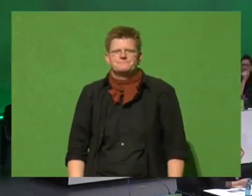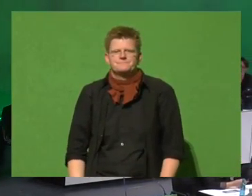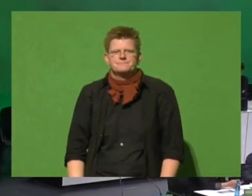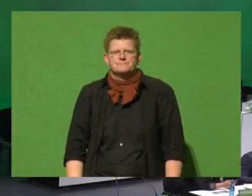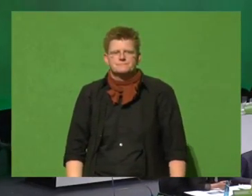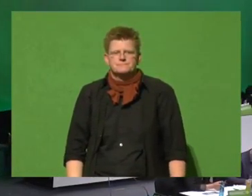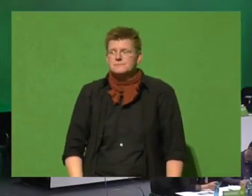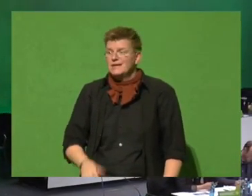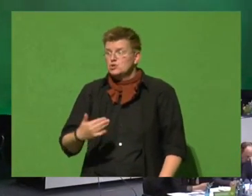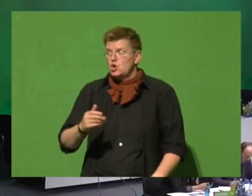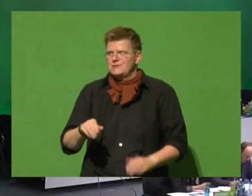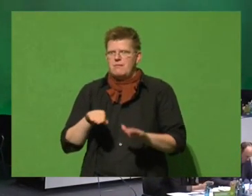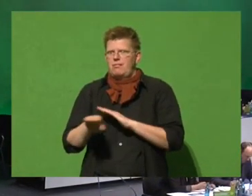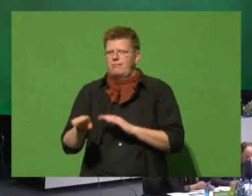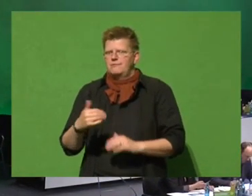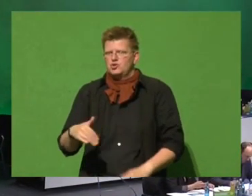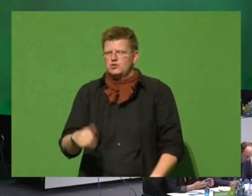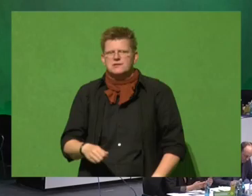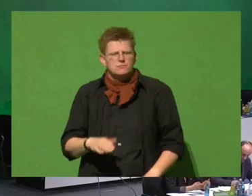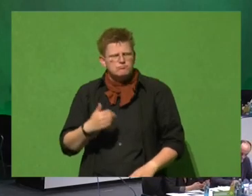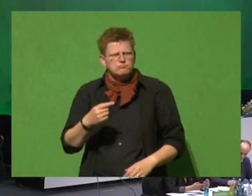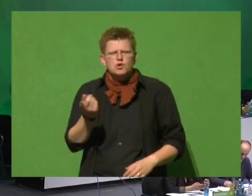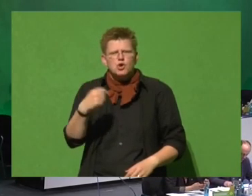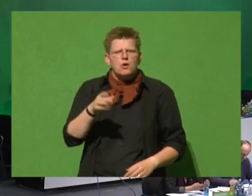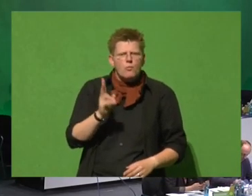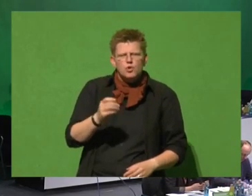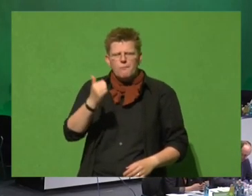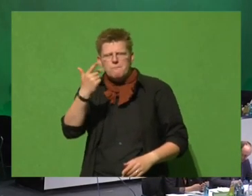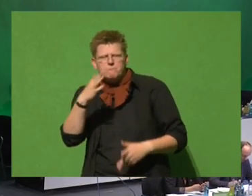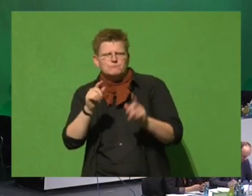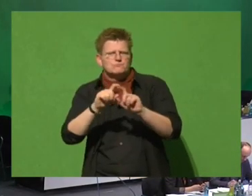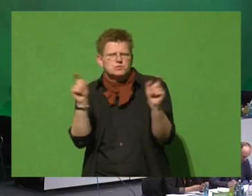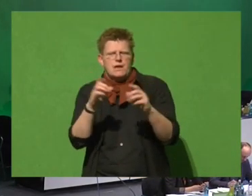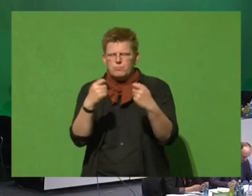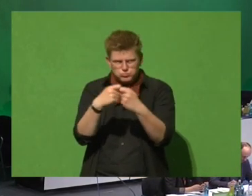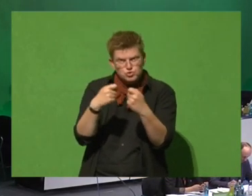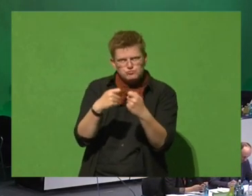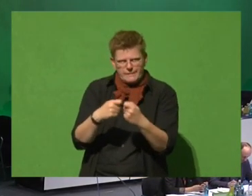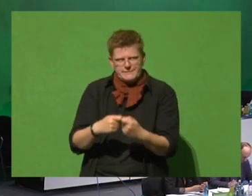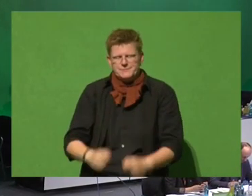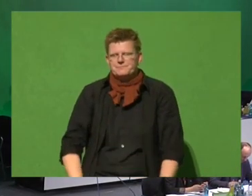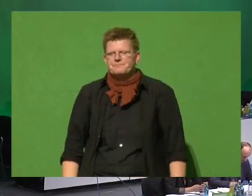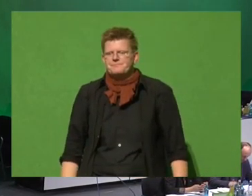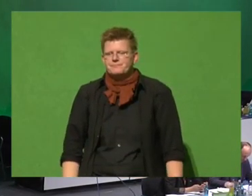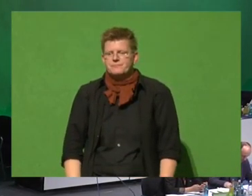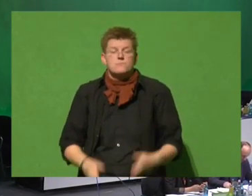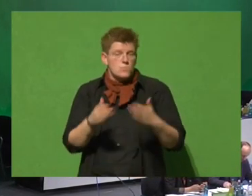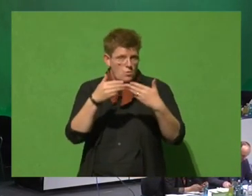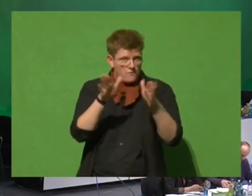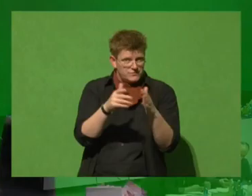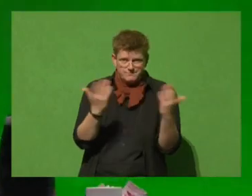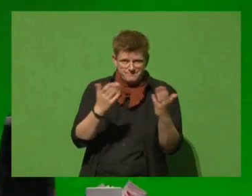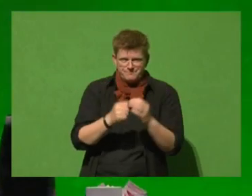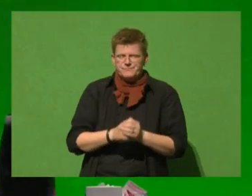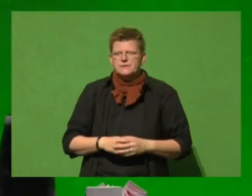rennt noch nicht weg. Es gibt noch ein paar spannende Aspekte. Wir haben ja aber schon einiges auch geschafft. Offen ist noch